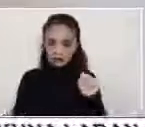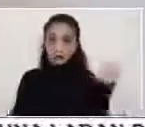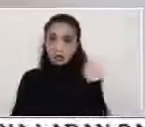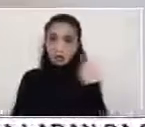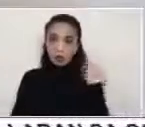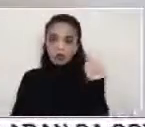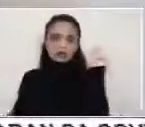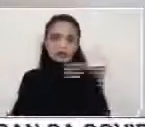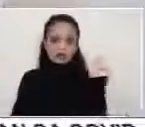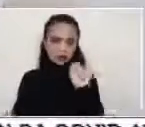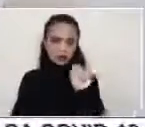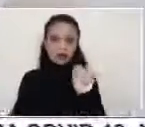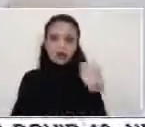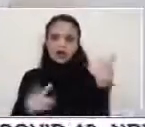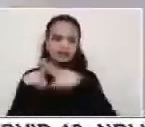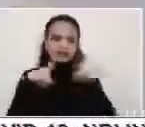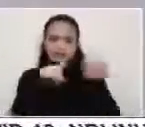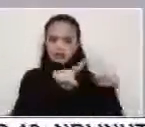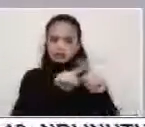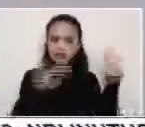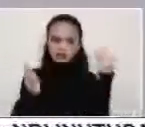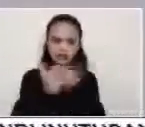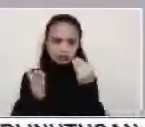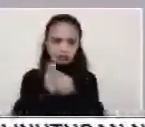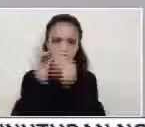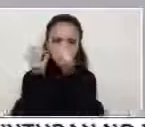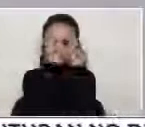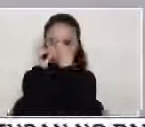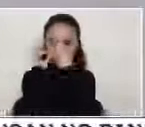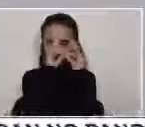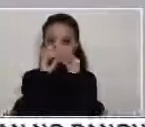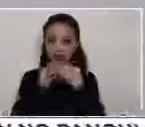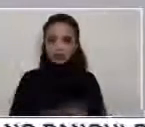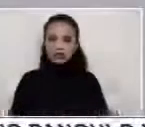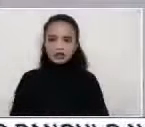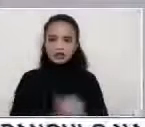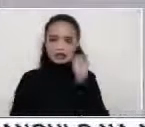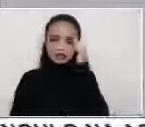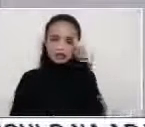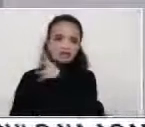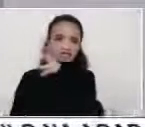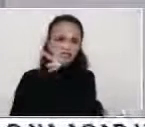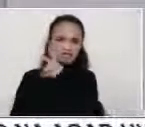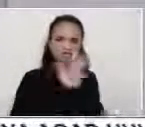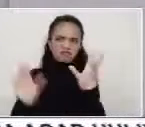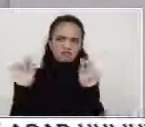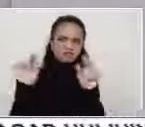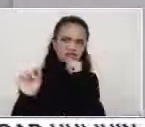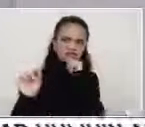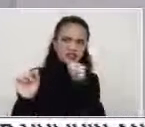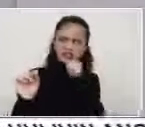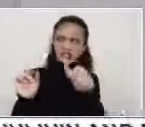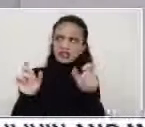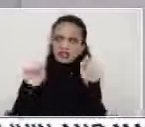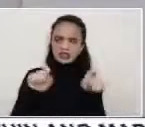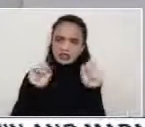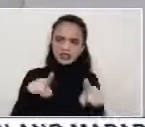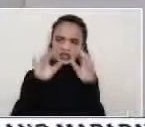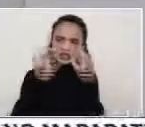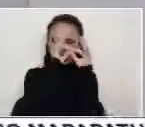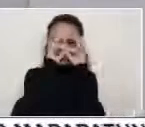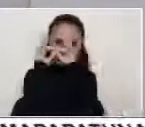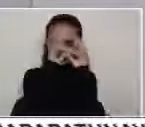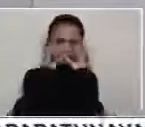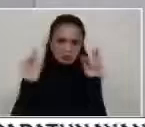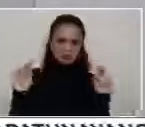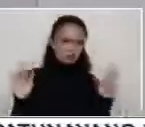Kalaboso naman ang 19-year-old gulang na lalaki matapos mahulihan ng hinihinalang shabu at marijuana na nagkakalaga ng halos 14,000 pesos sa Villa